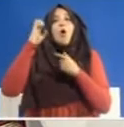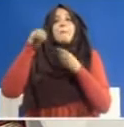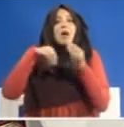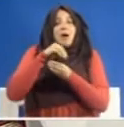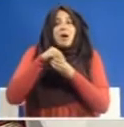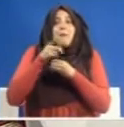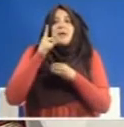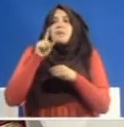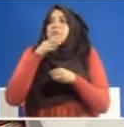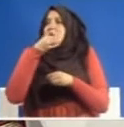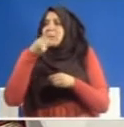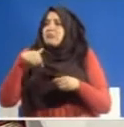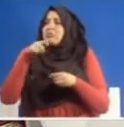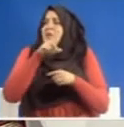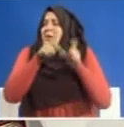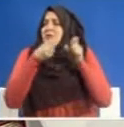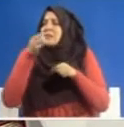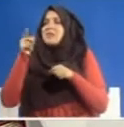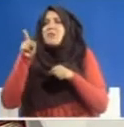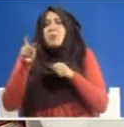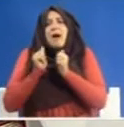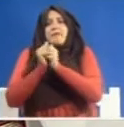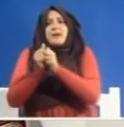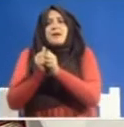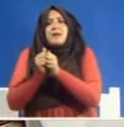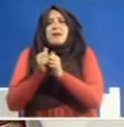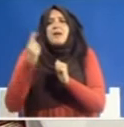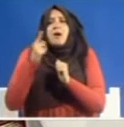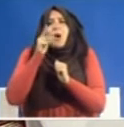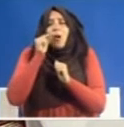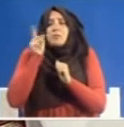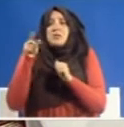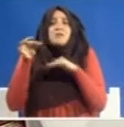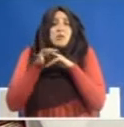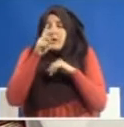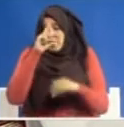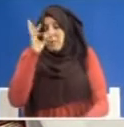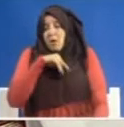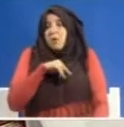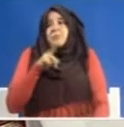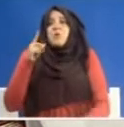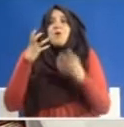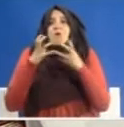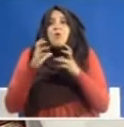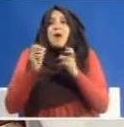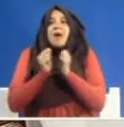نعم شو عمرها؟ عند خويا راح وما قاليش، وبغيت نروح معاه. عندي وليد خالتي،